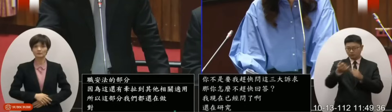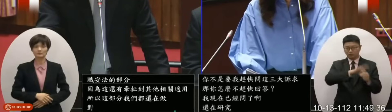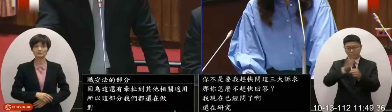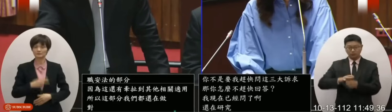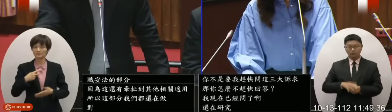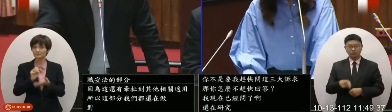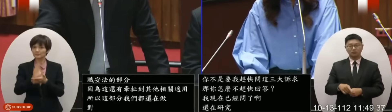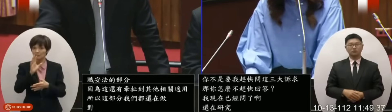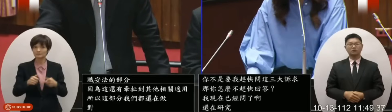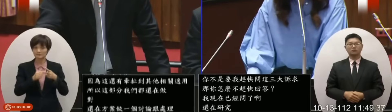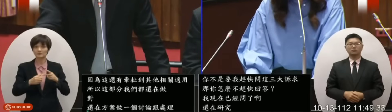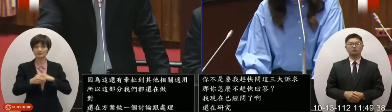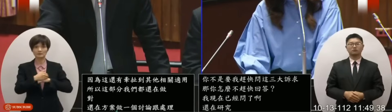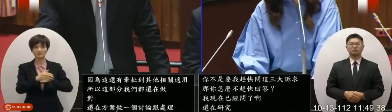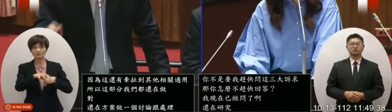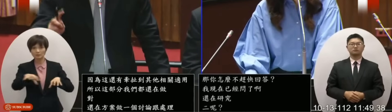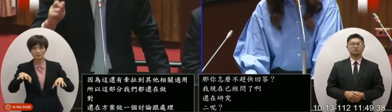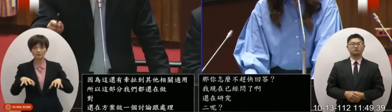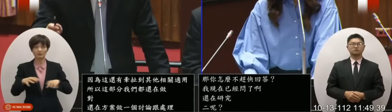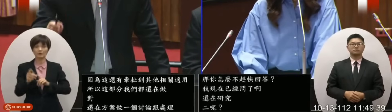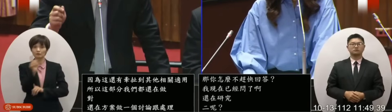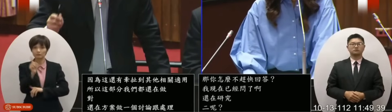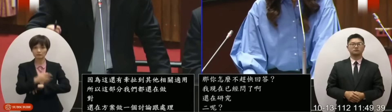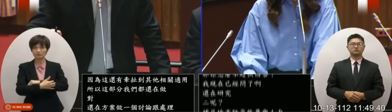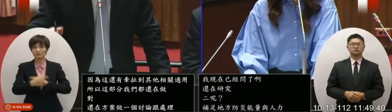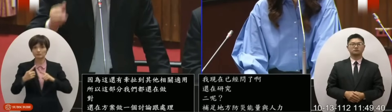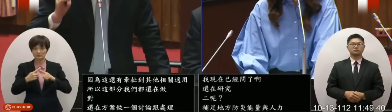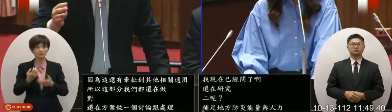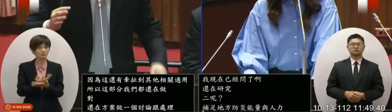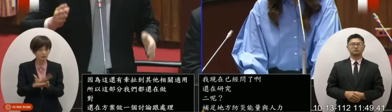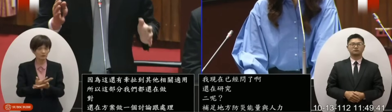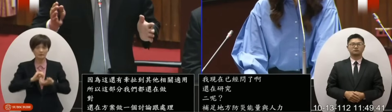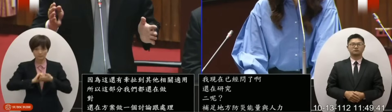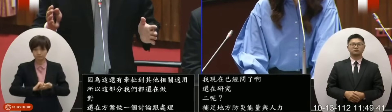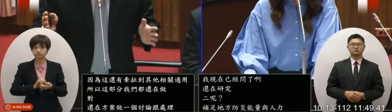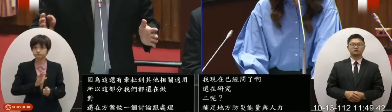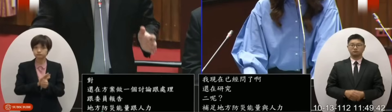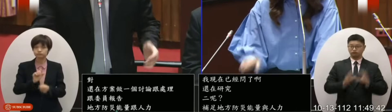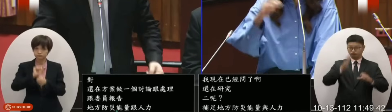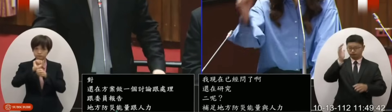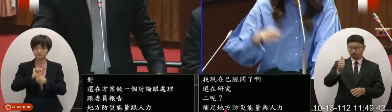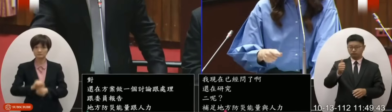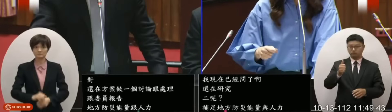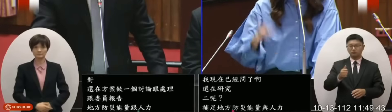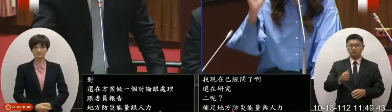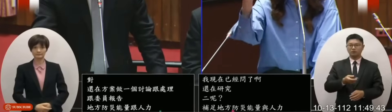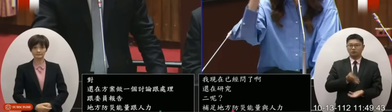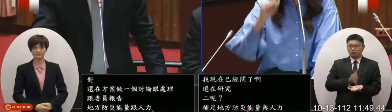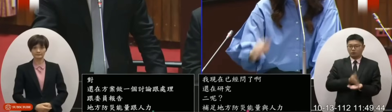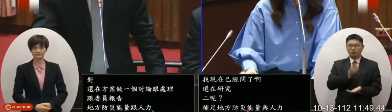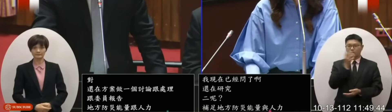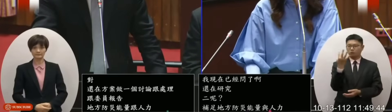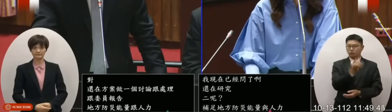跟委员报告地方的一个防灾能量跟人力第一个人力的问题一定要处理，但 总统已经谈过很多次了，我们